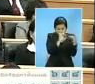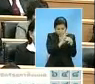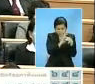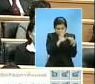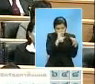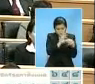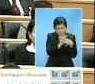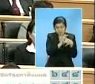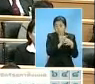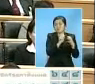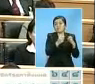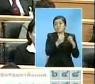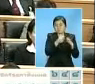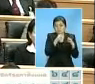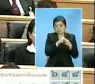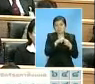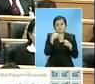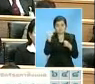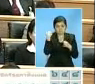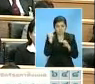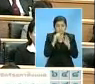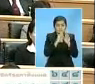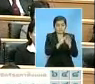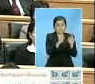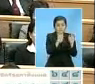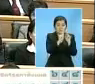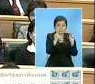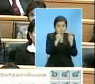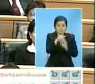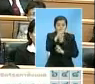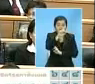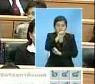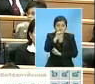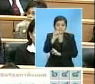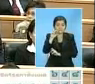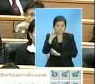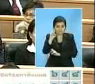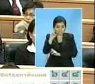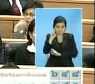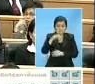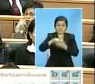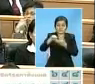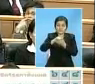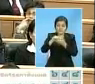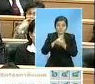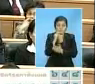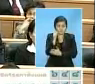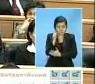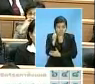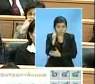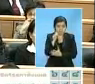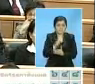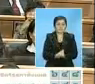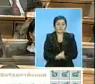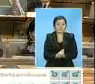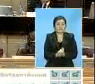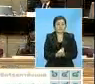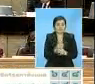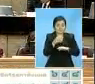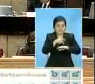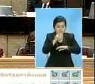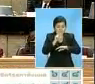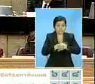เกิดขึ้นก็ฝากคณะกรรมการหรือสสรร่างขึ้นมาแล้วก็นำไปแก้ไขด้วยท่านประธานที่เคารพครับผม